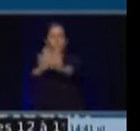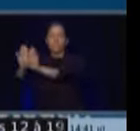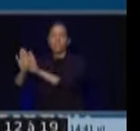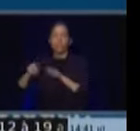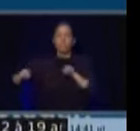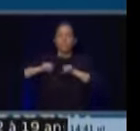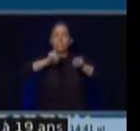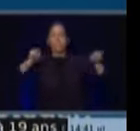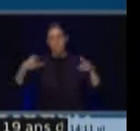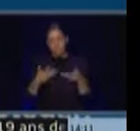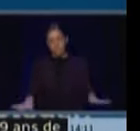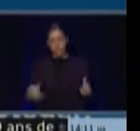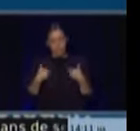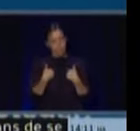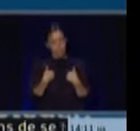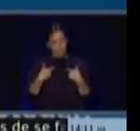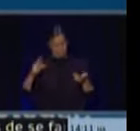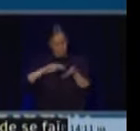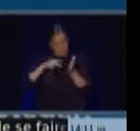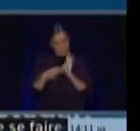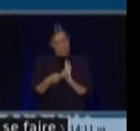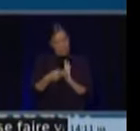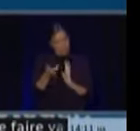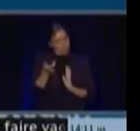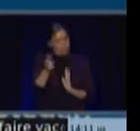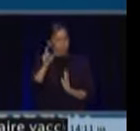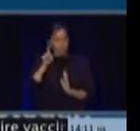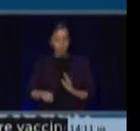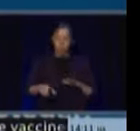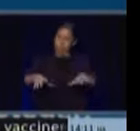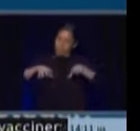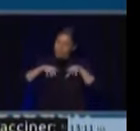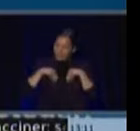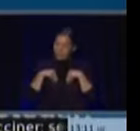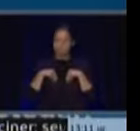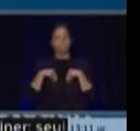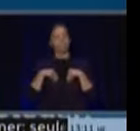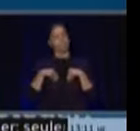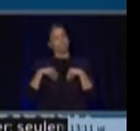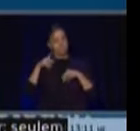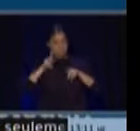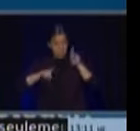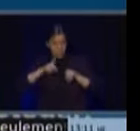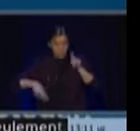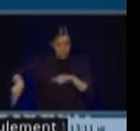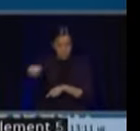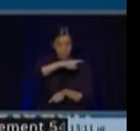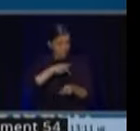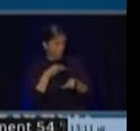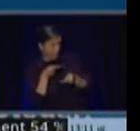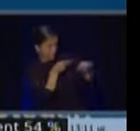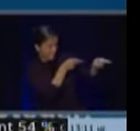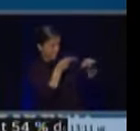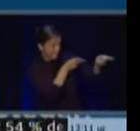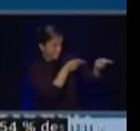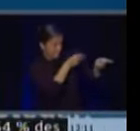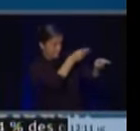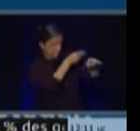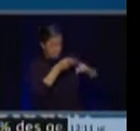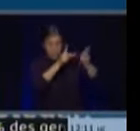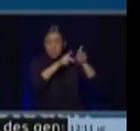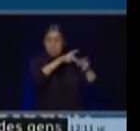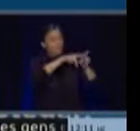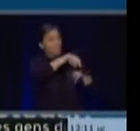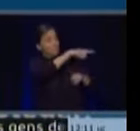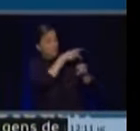un bon bout de temps, accepter qu'il va y avoir des personnes qui vont être hospitalisées pour la COVID. Ça